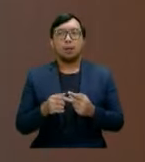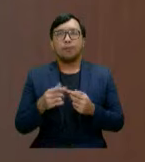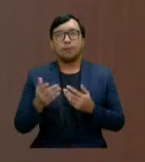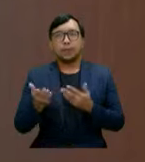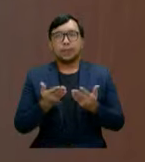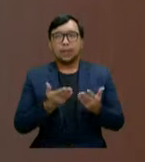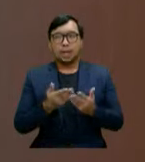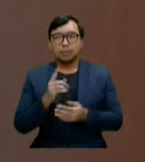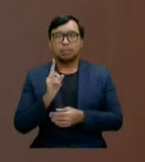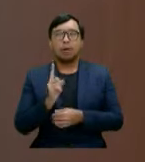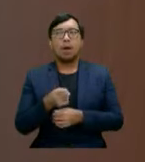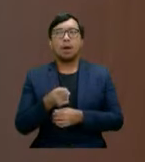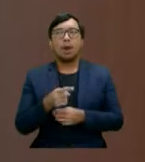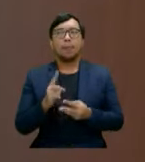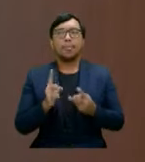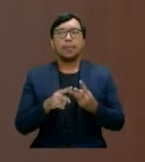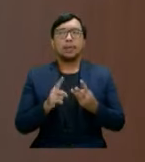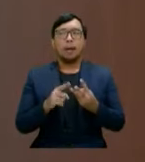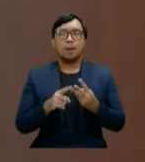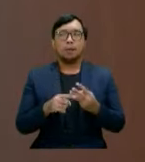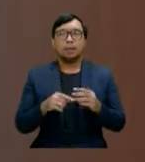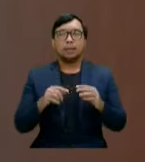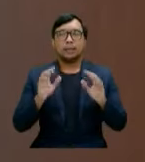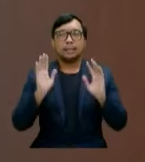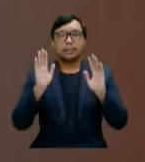fasilitasnya juga, ada ruang jemuran,